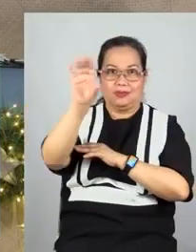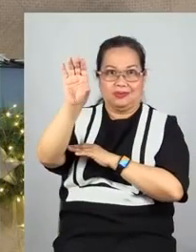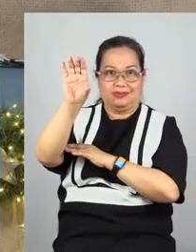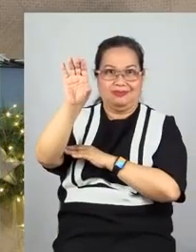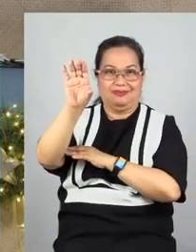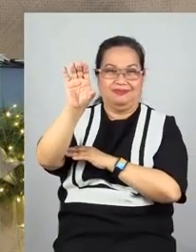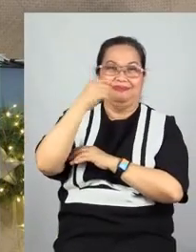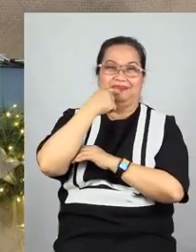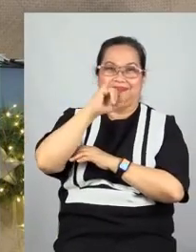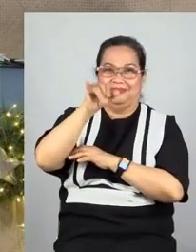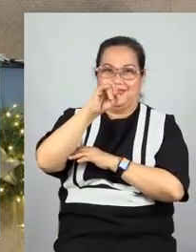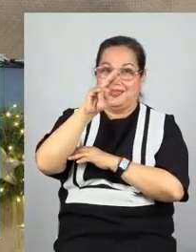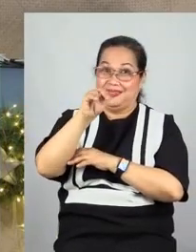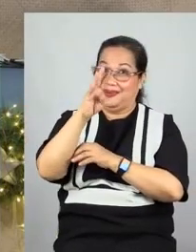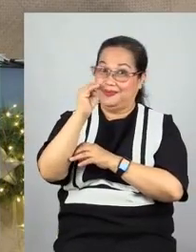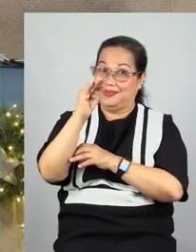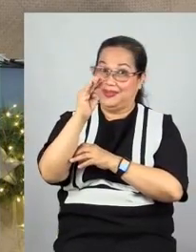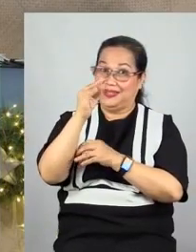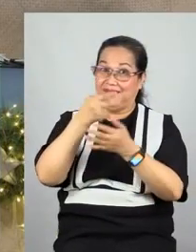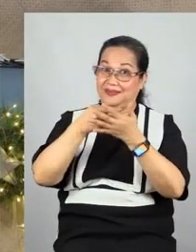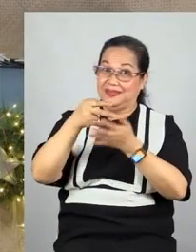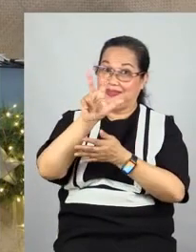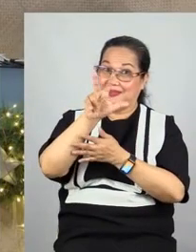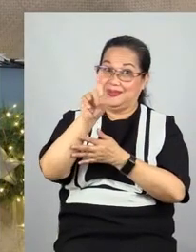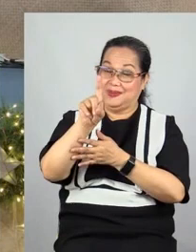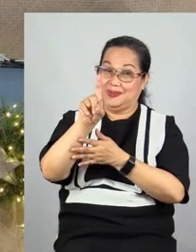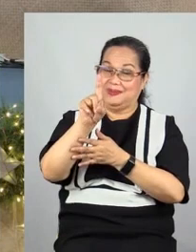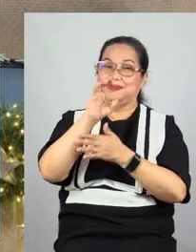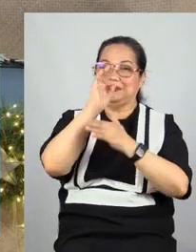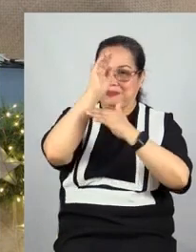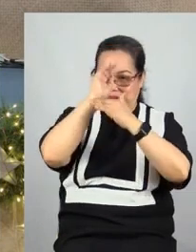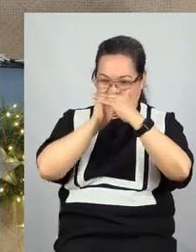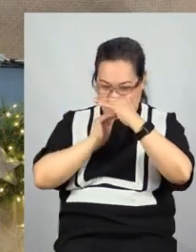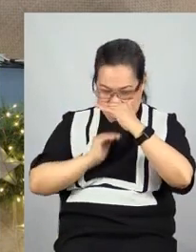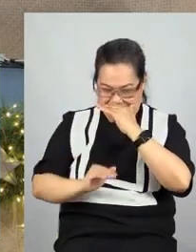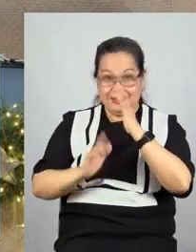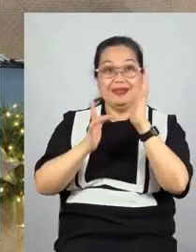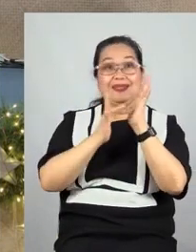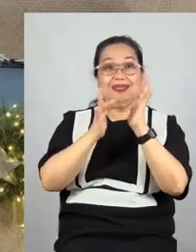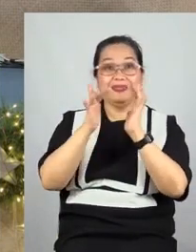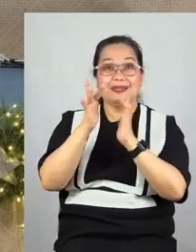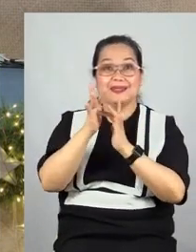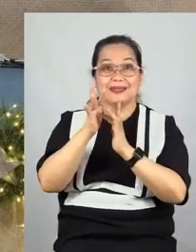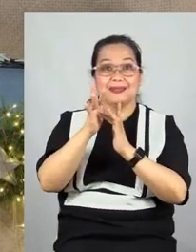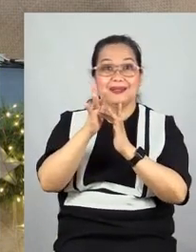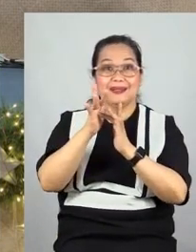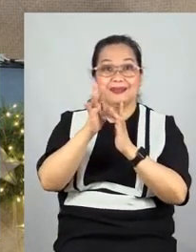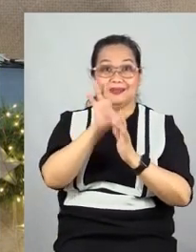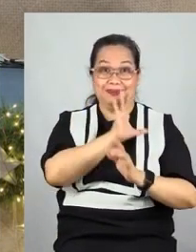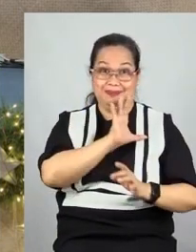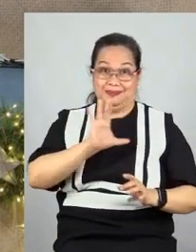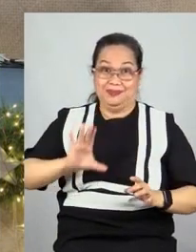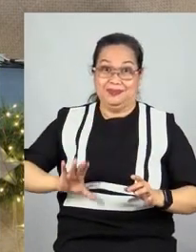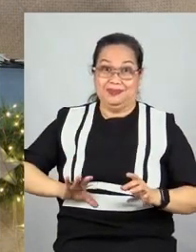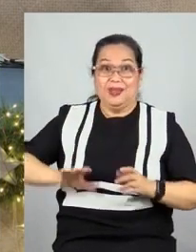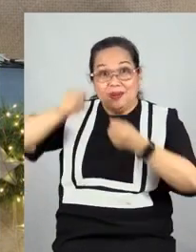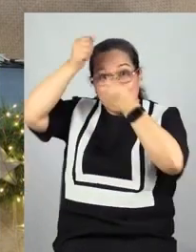Sabi sa John 14:31, nagpakumbaba si Jesus sa kautusan ng kanyang